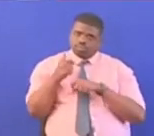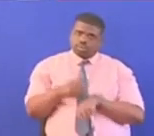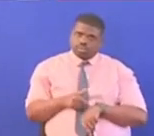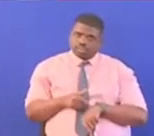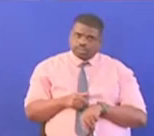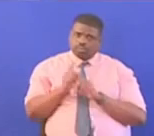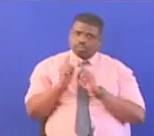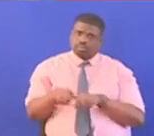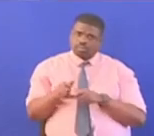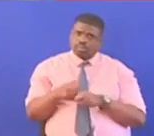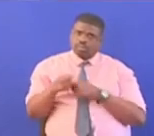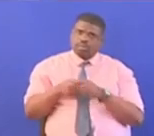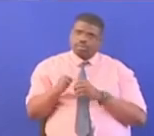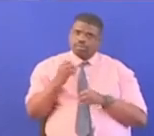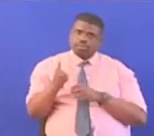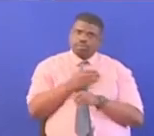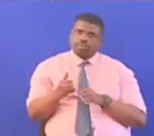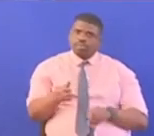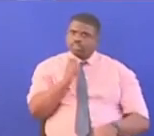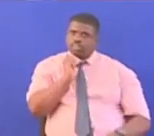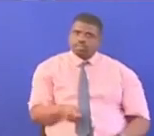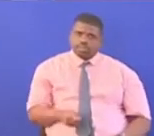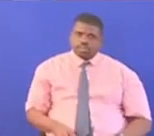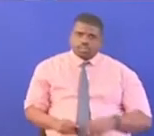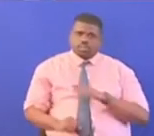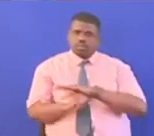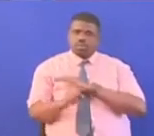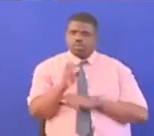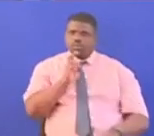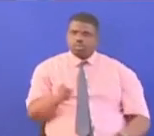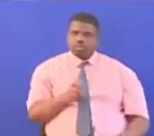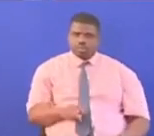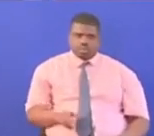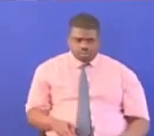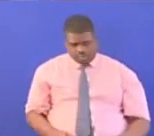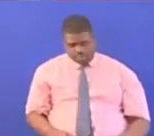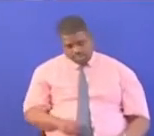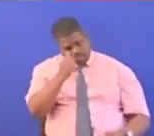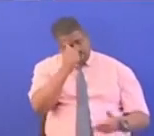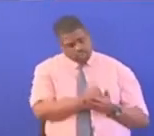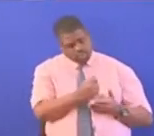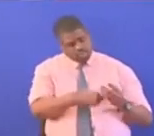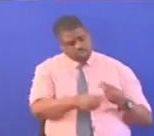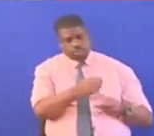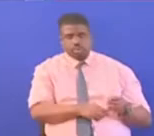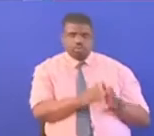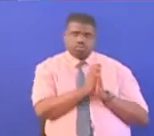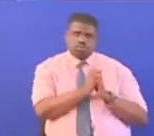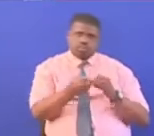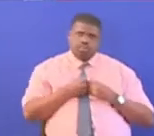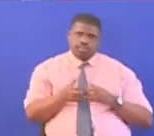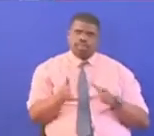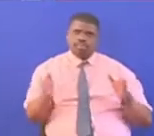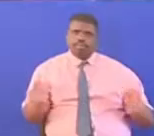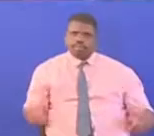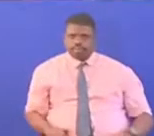nao, ili mambo yaweze kwenda vizuri. Baada ya kusema, Mheshimiwa Spika, naunga mkono hoja na kufuna mazingira yote mawili, nakushukuru kwa kunipa nafasi.